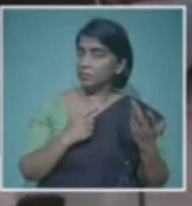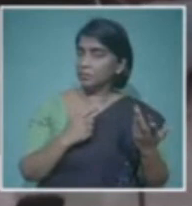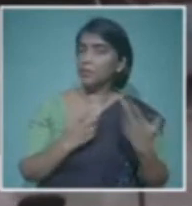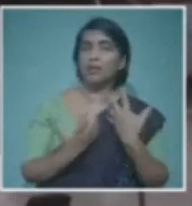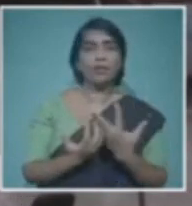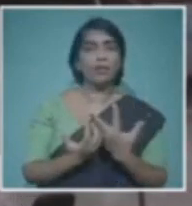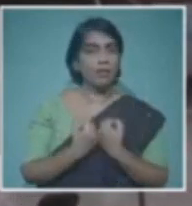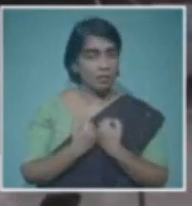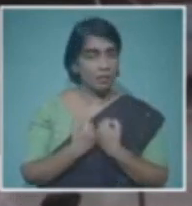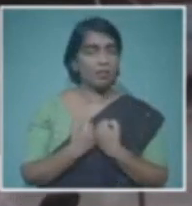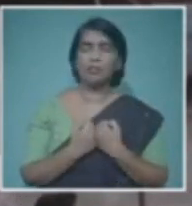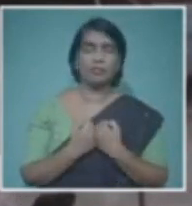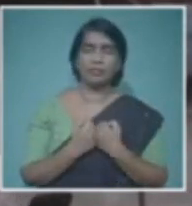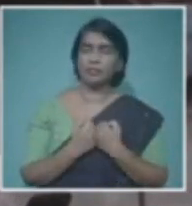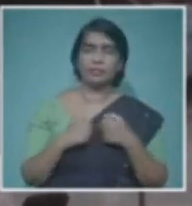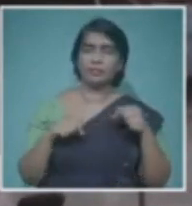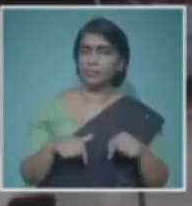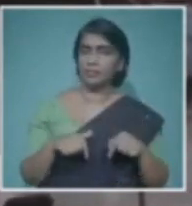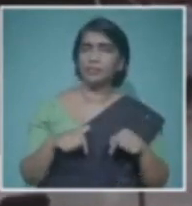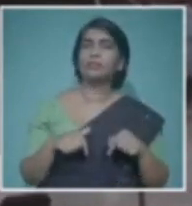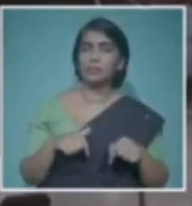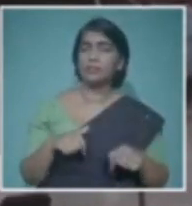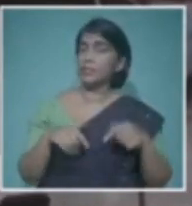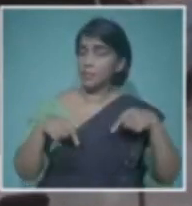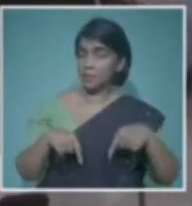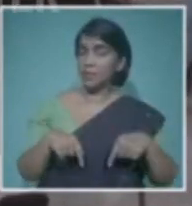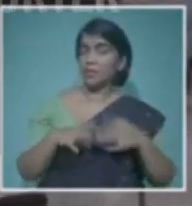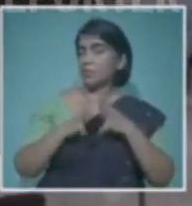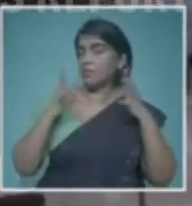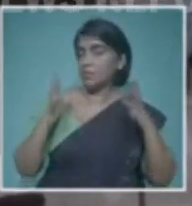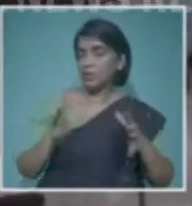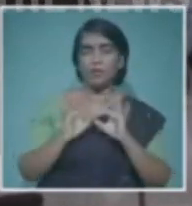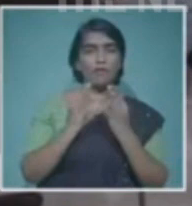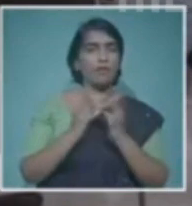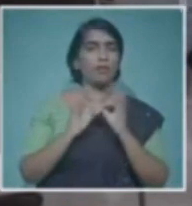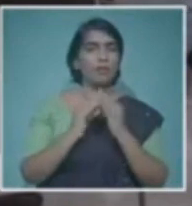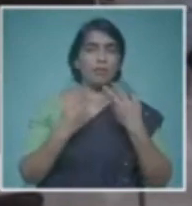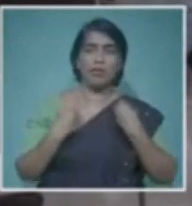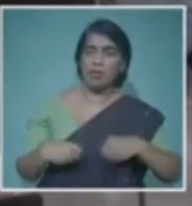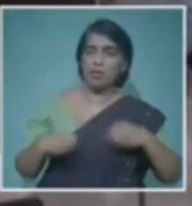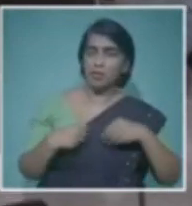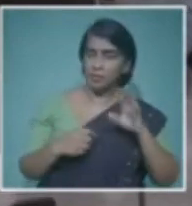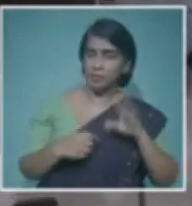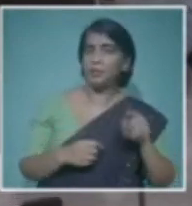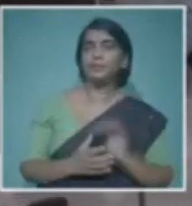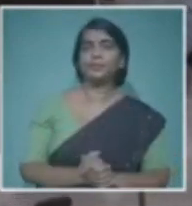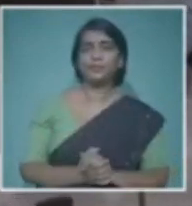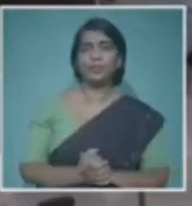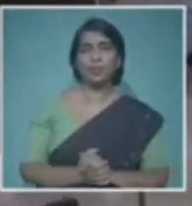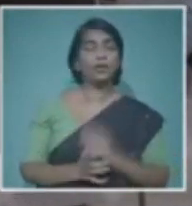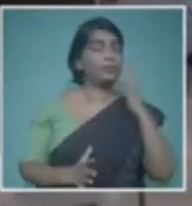වේලක් ලබා ගැනීමේ හැකියාව මේ විශාල පවුල් ප්‍රමාණයකට අහිමි වෙමින්